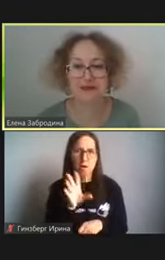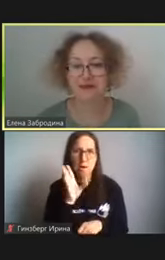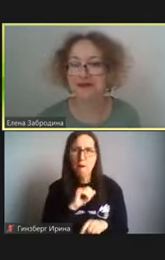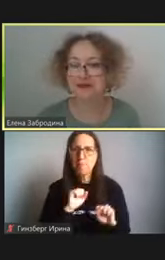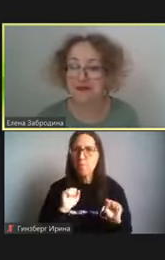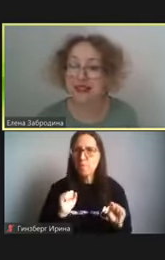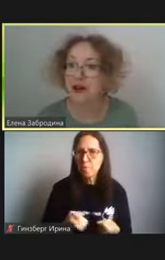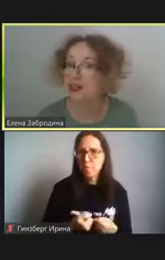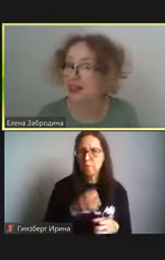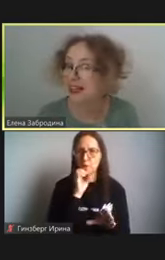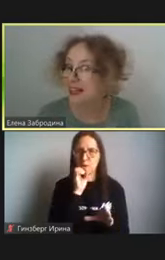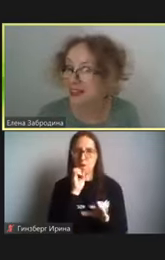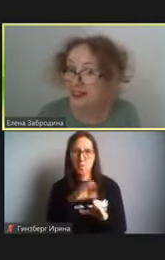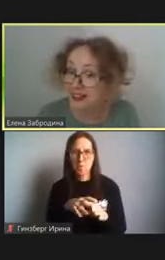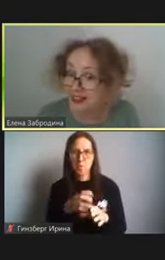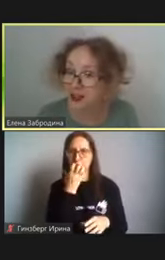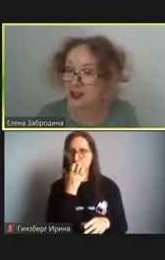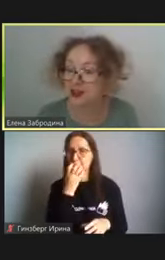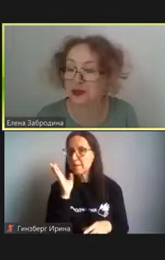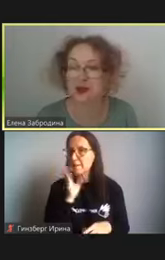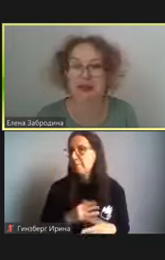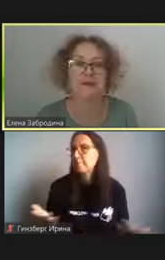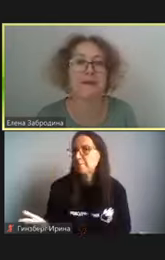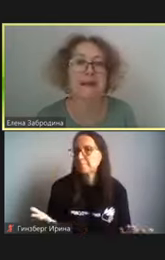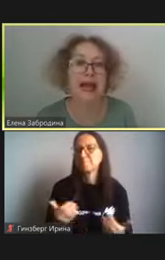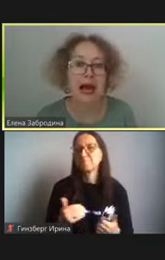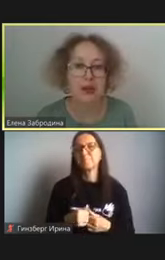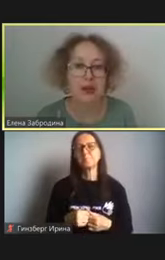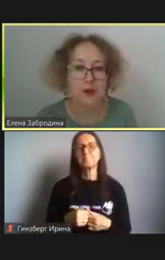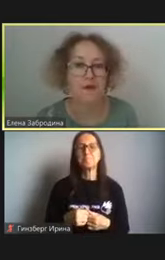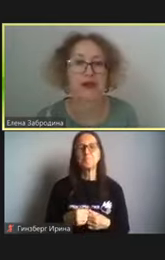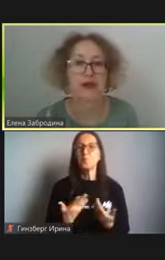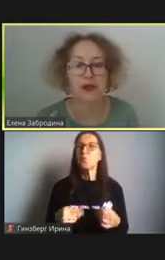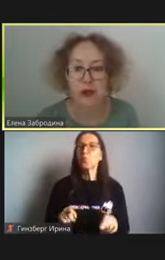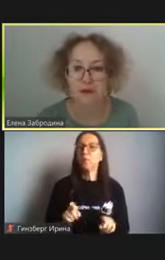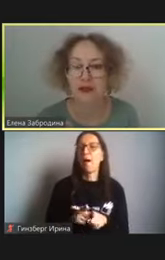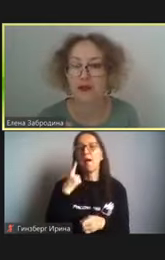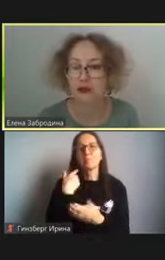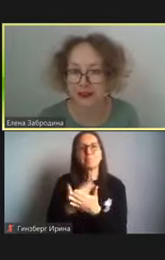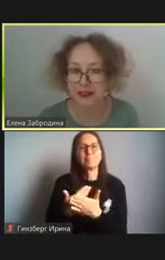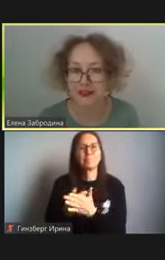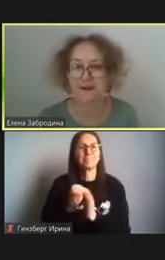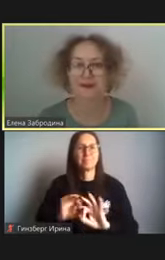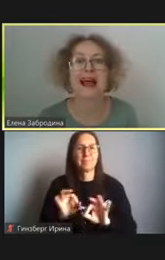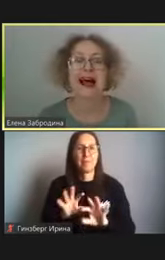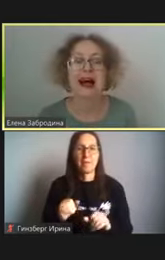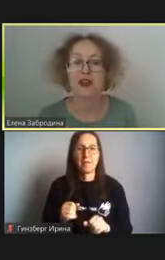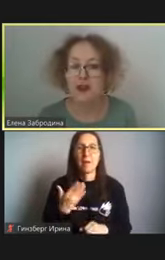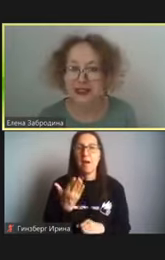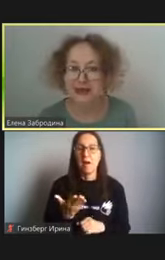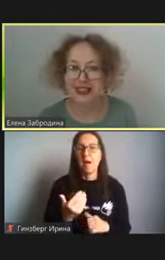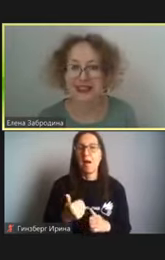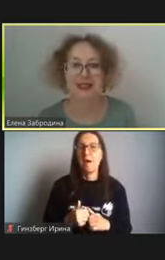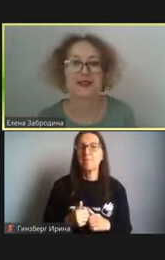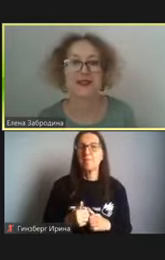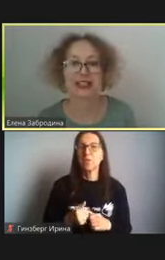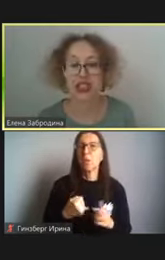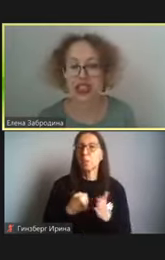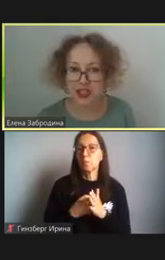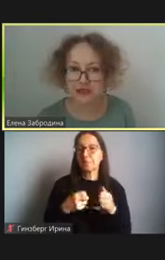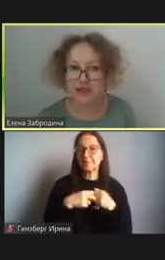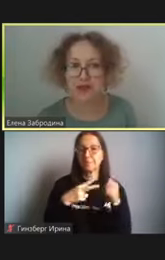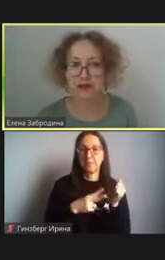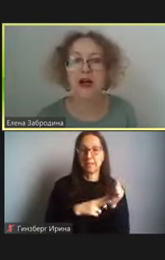холод». Вот такая назидательная история. Но дом Вондела до 17